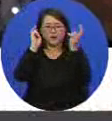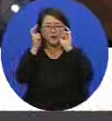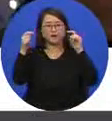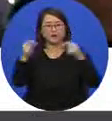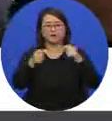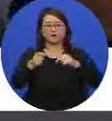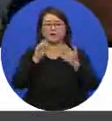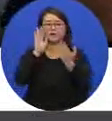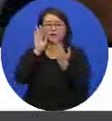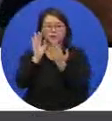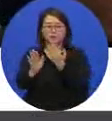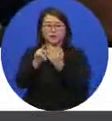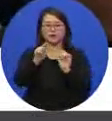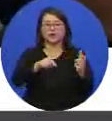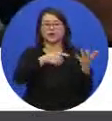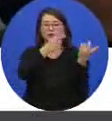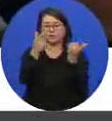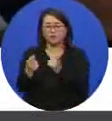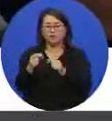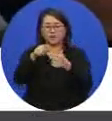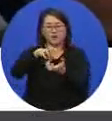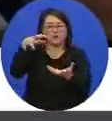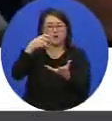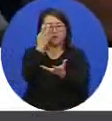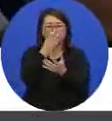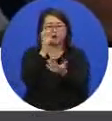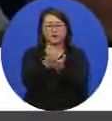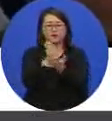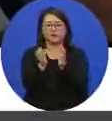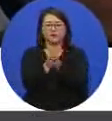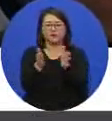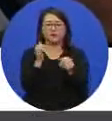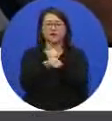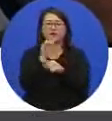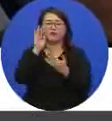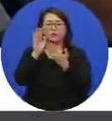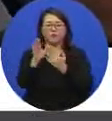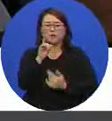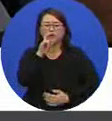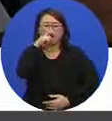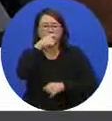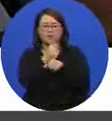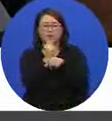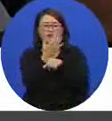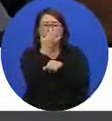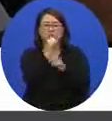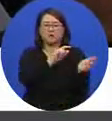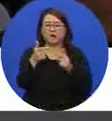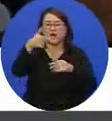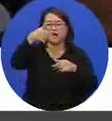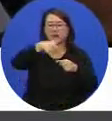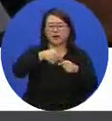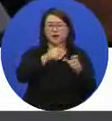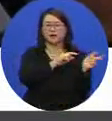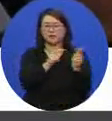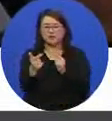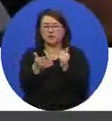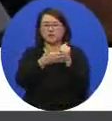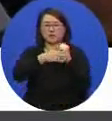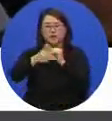대기 배출시설의 총량 관리 도입 및 유해 대기 오염 물질 비산 배출 시설